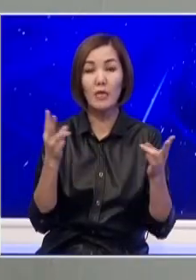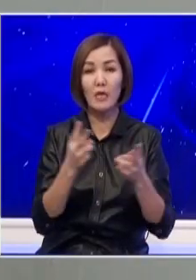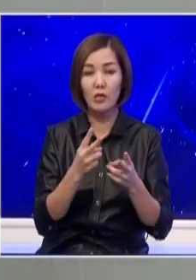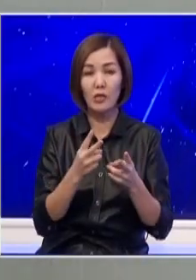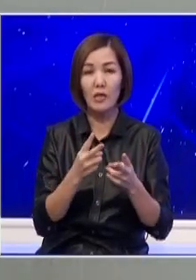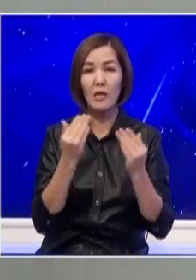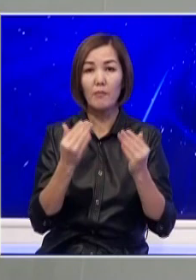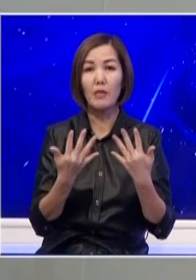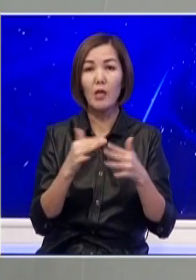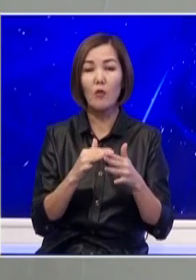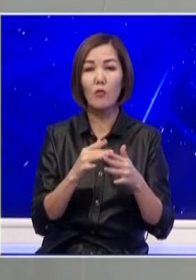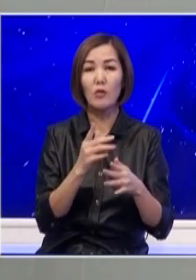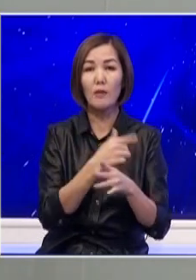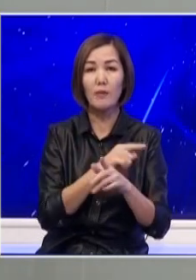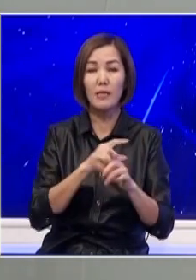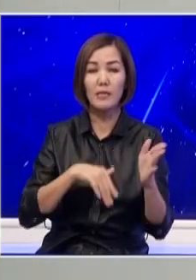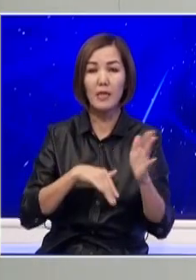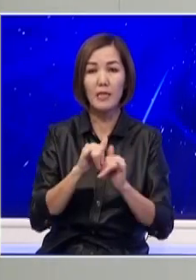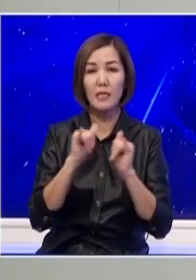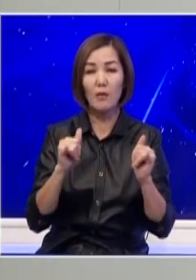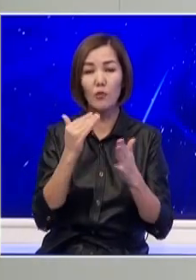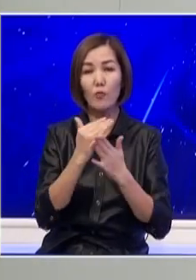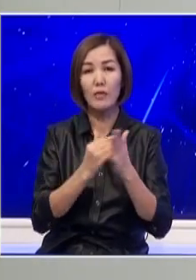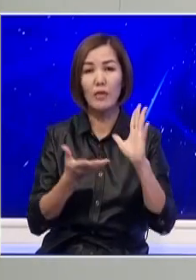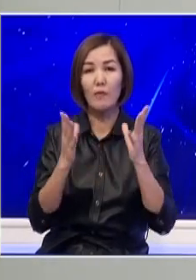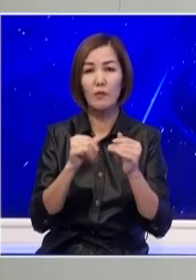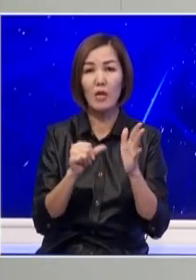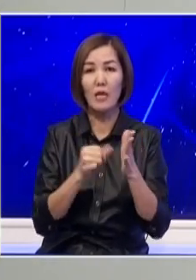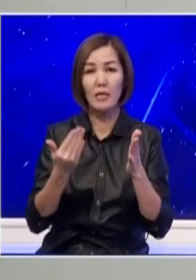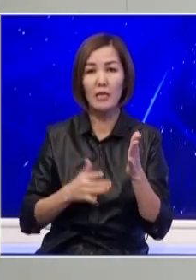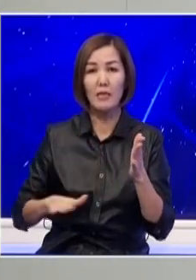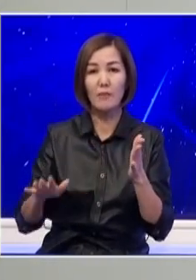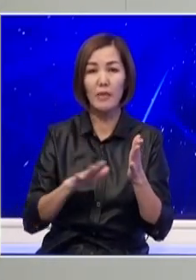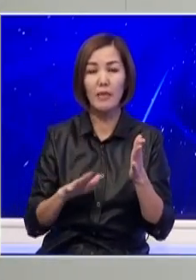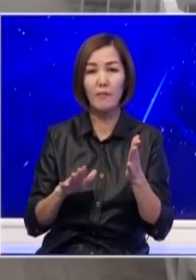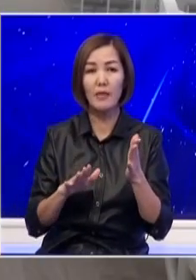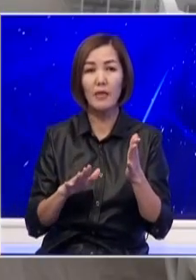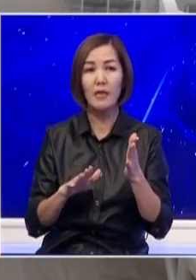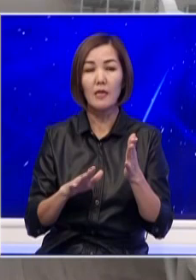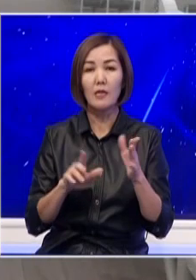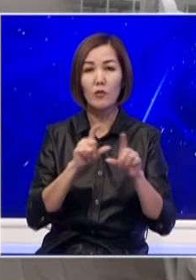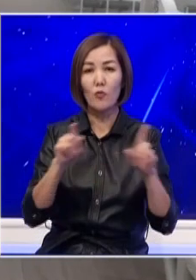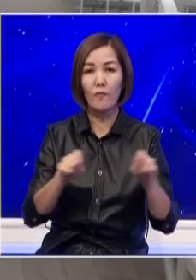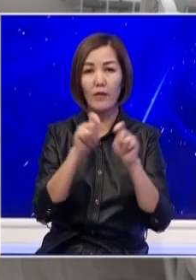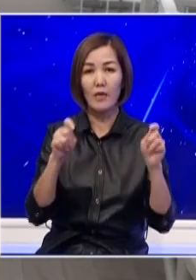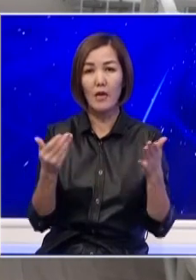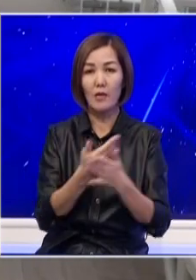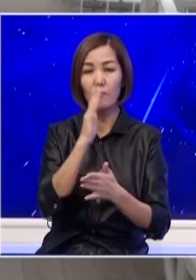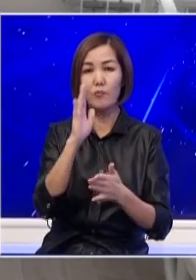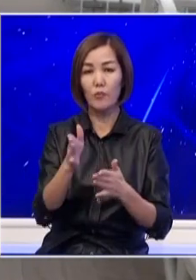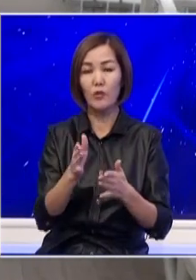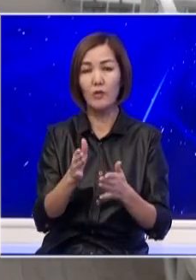етеді. Биыл ауылдық медицинаны дамыту бағдарламасы бойынша 6 елді мекен арнайы мекемеге қол жеткізеді. Жаңа